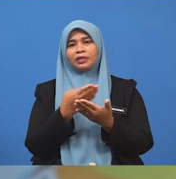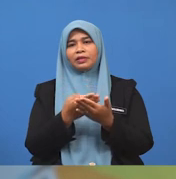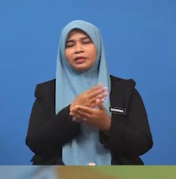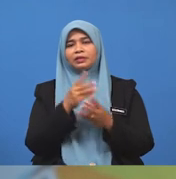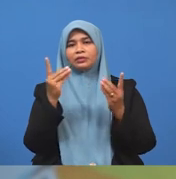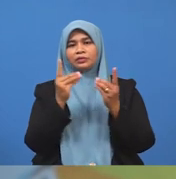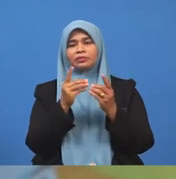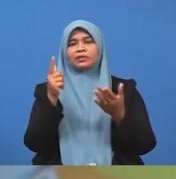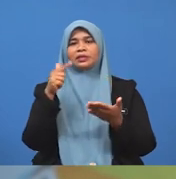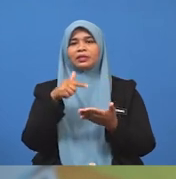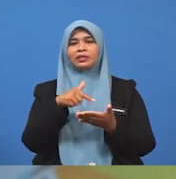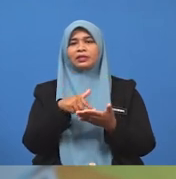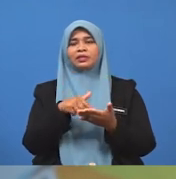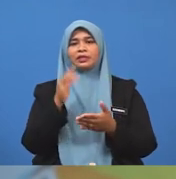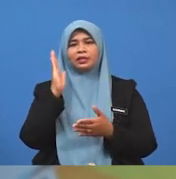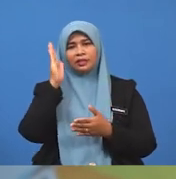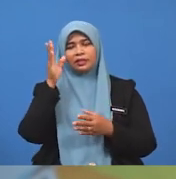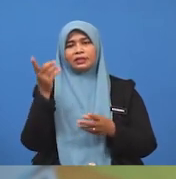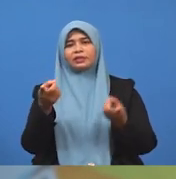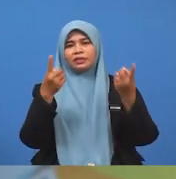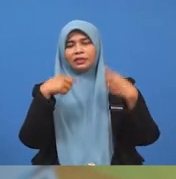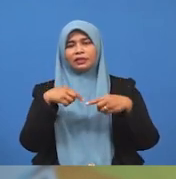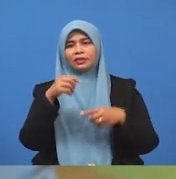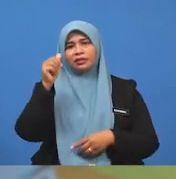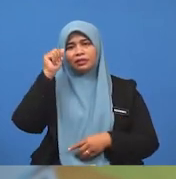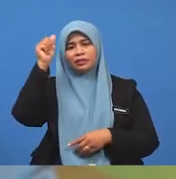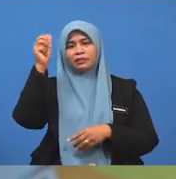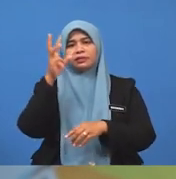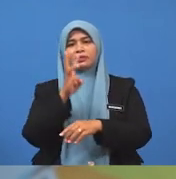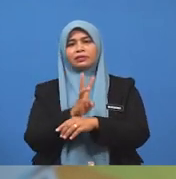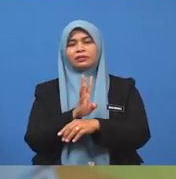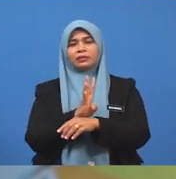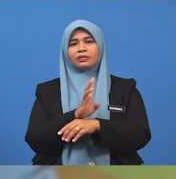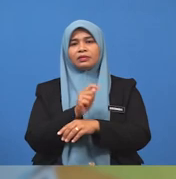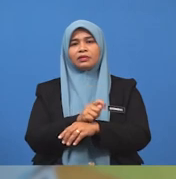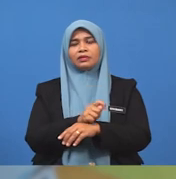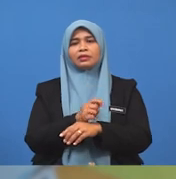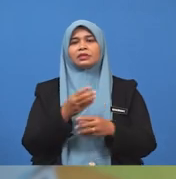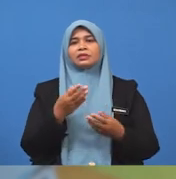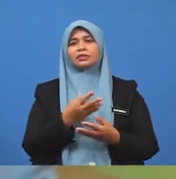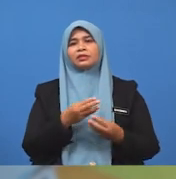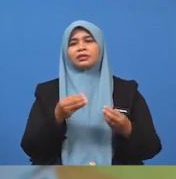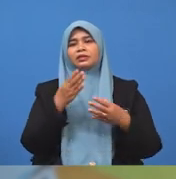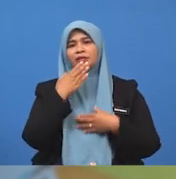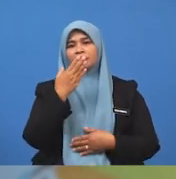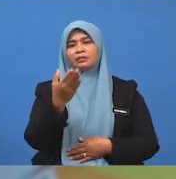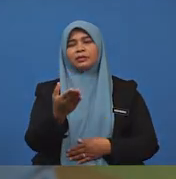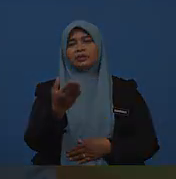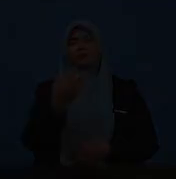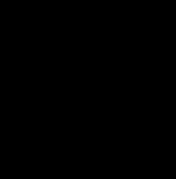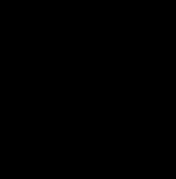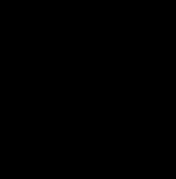jumpa lagi dalam kelas agnatha Assalamualaikum warahmatullahi wabarakatuh sekian terima